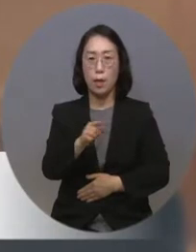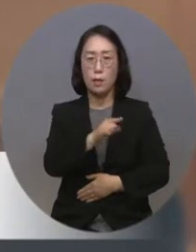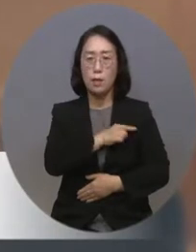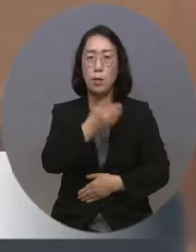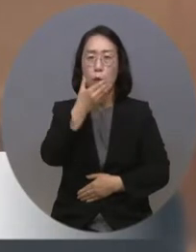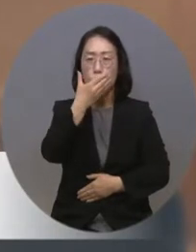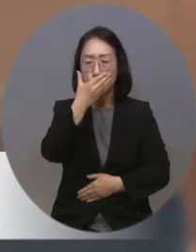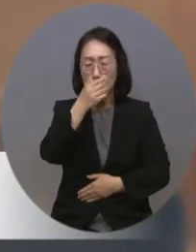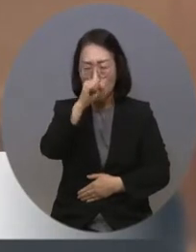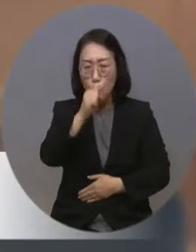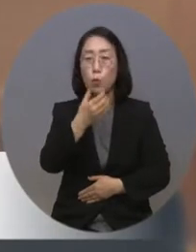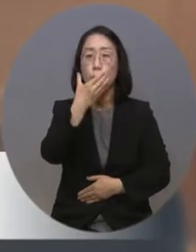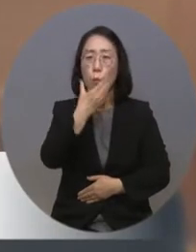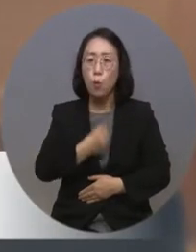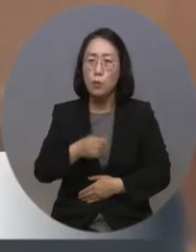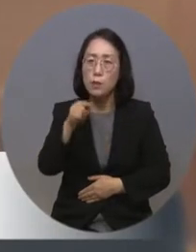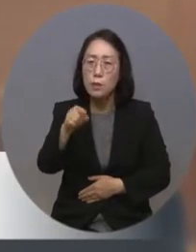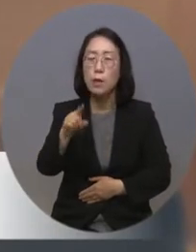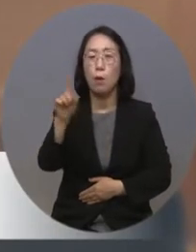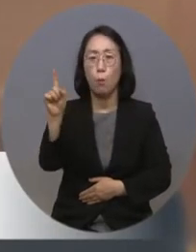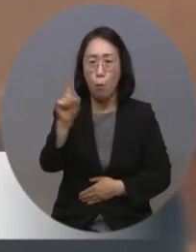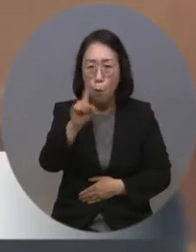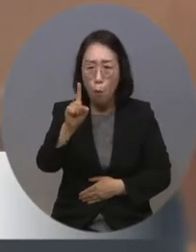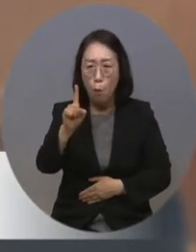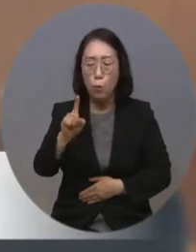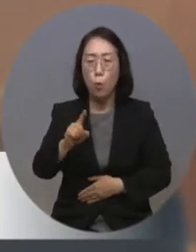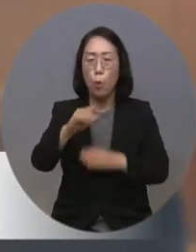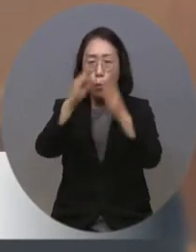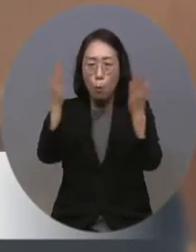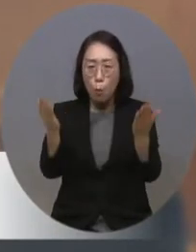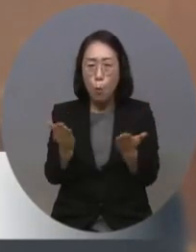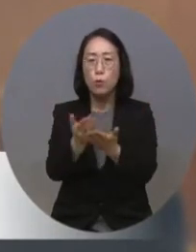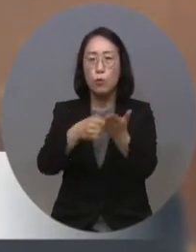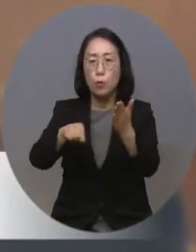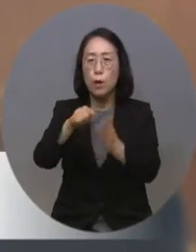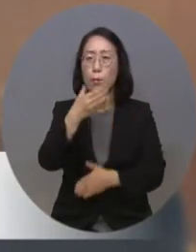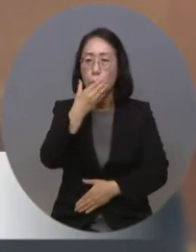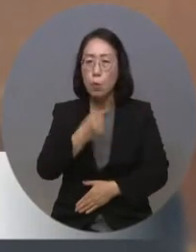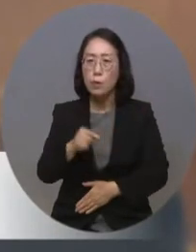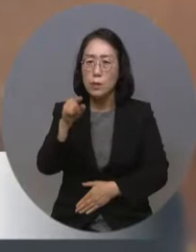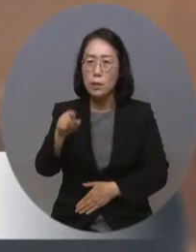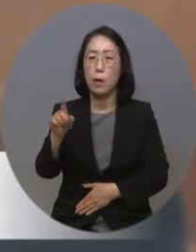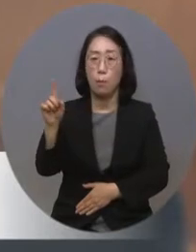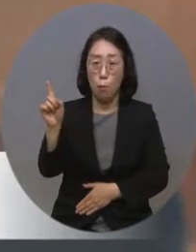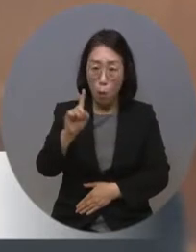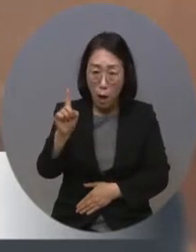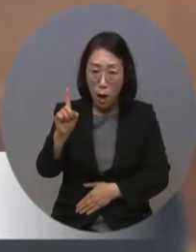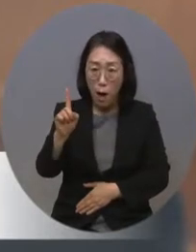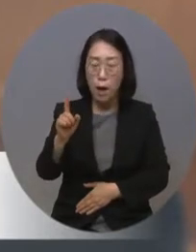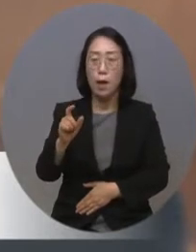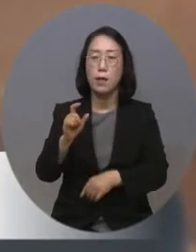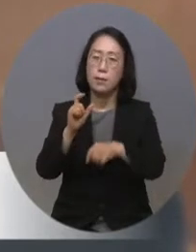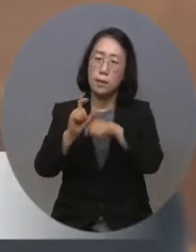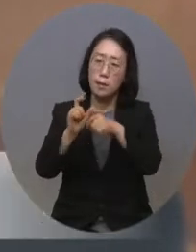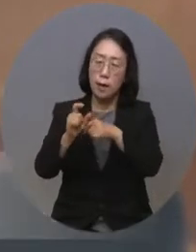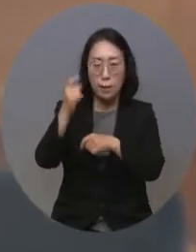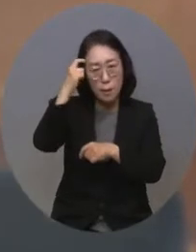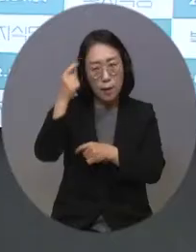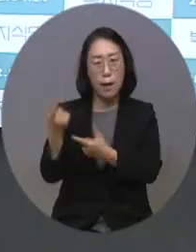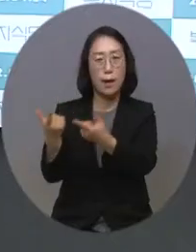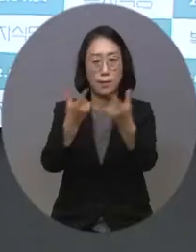좋은 복지가 무엇이고 모두를 위한 복지가 무엇인가에 대한 고민을 좀 같이 했으면